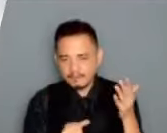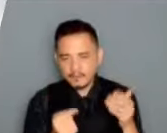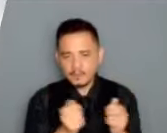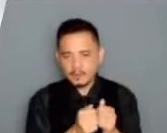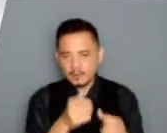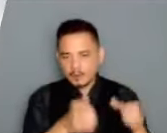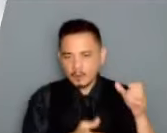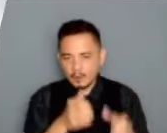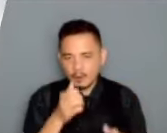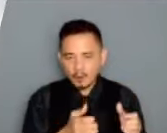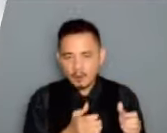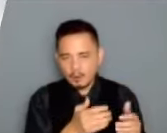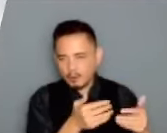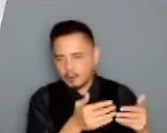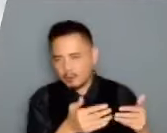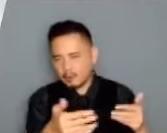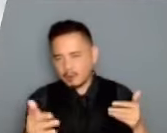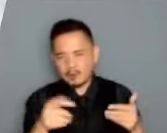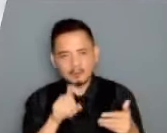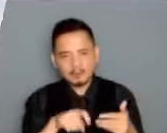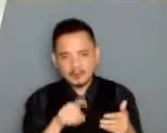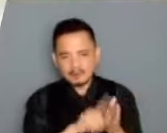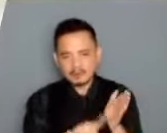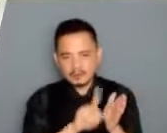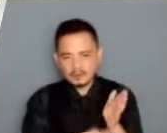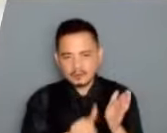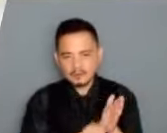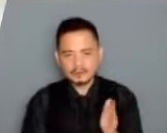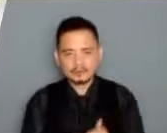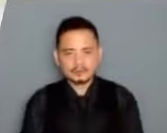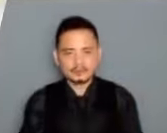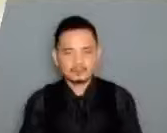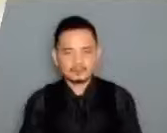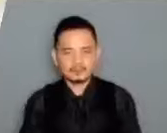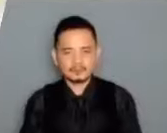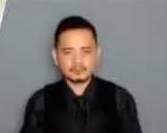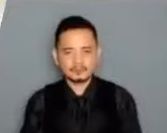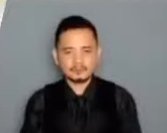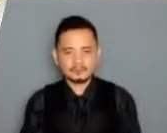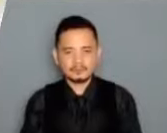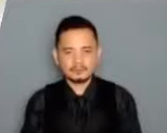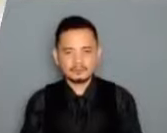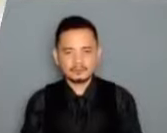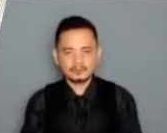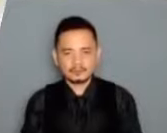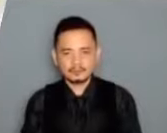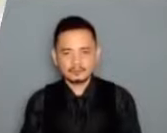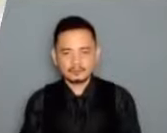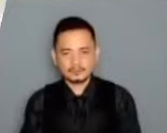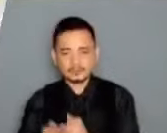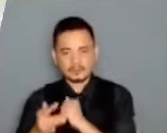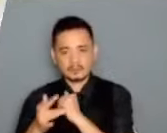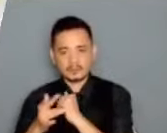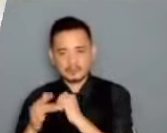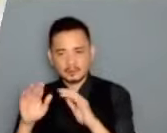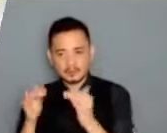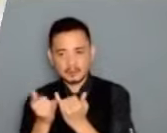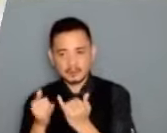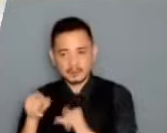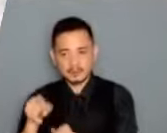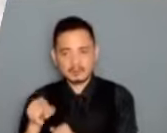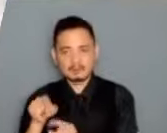nakuhang natin from the board of investments sa tanggapan naman ng zoon New One technology operator ng Pogo sa bamban na sinalakay noong